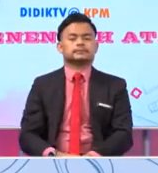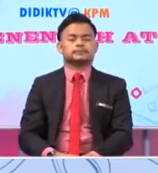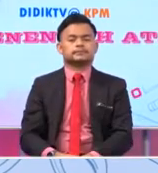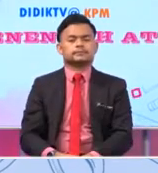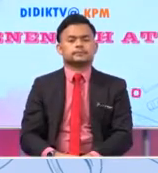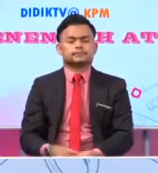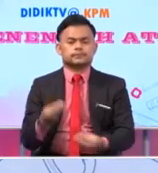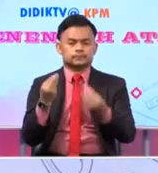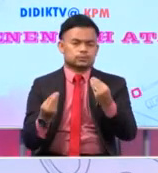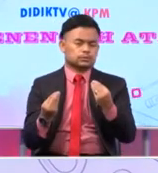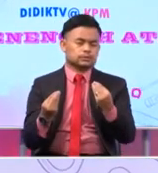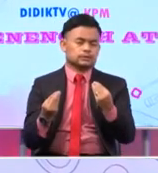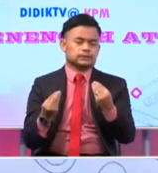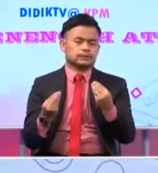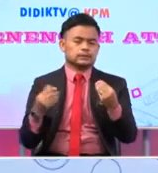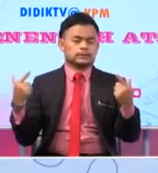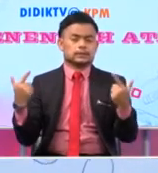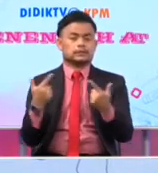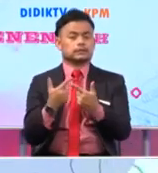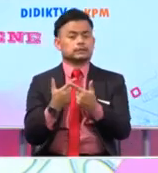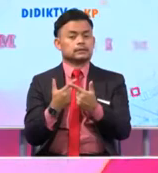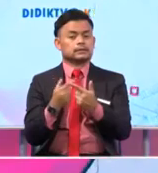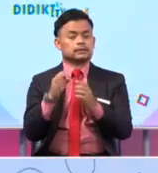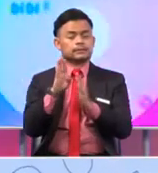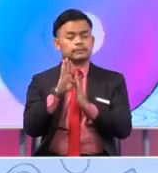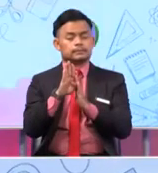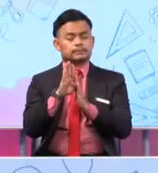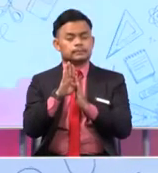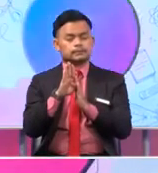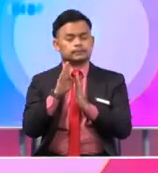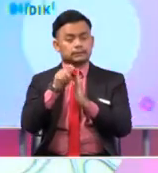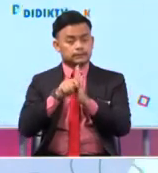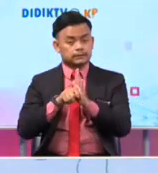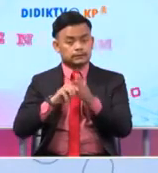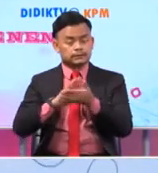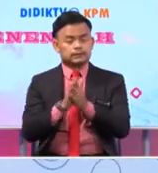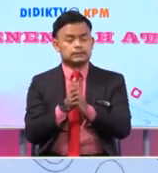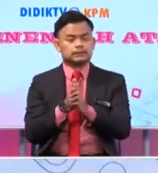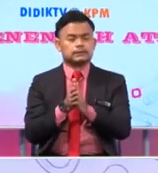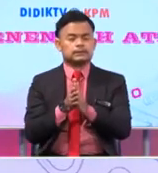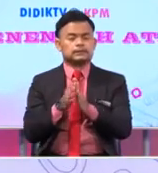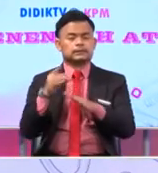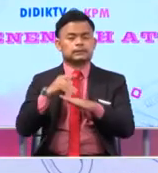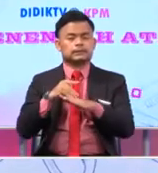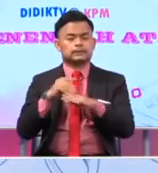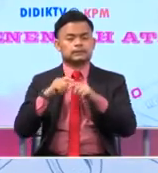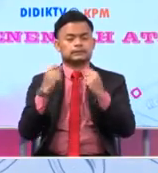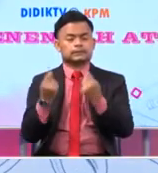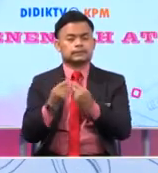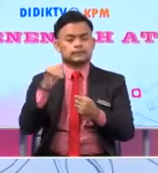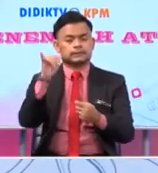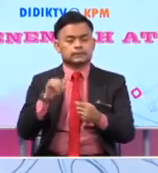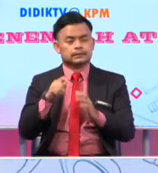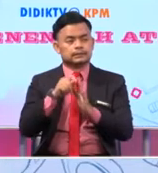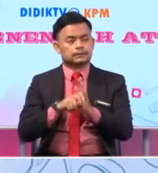kalau olahraga lari itu berlaku di tempat awam ataupun di tempat tayang orang KTP yang